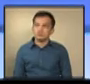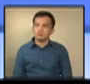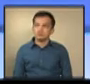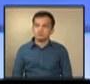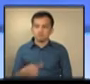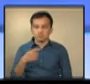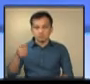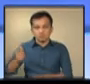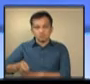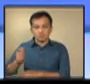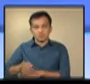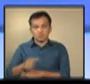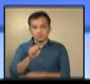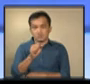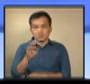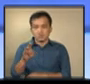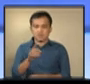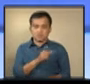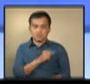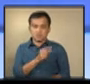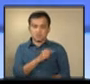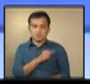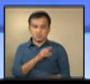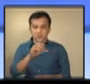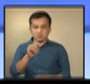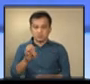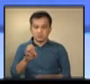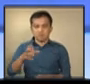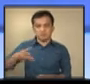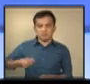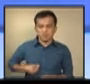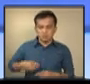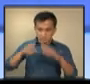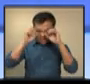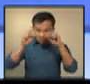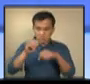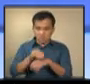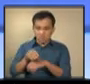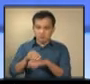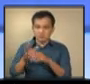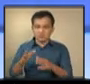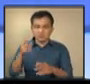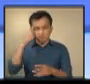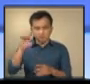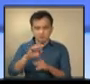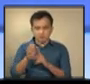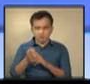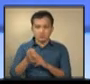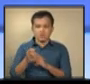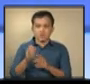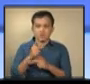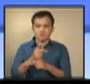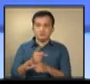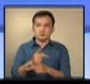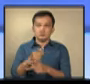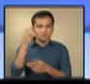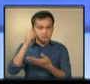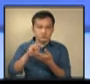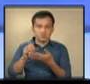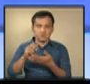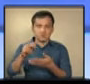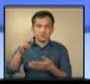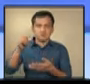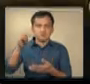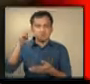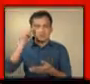Hinatulan ang Sandigan Bayan na guilty sa kasong graft si Presidential Advisor for Environmental Protection Secretary Neric